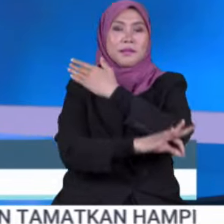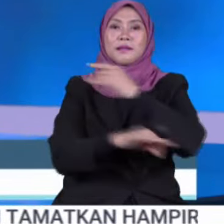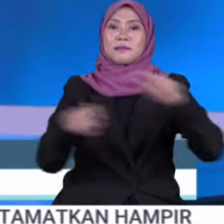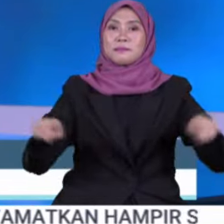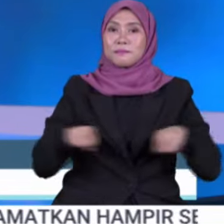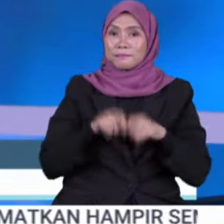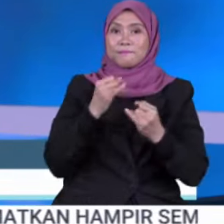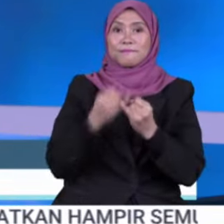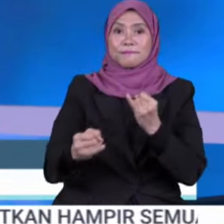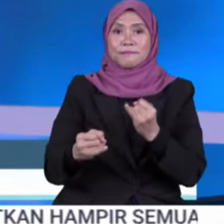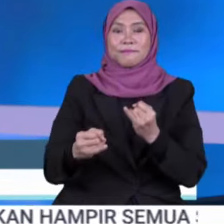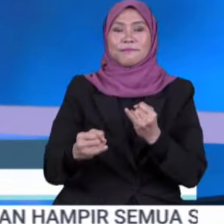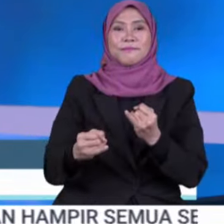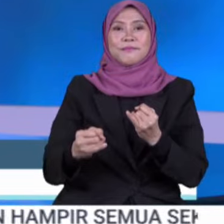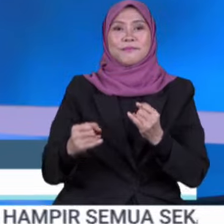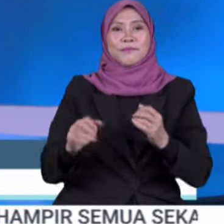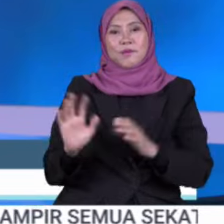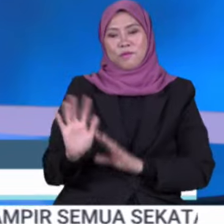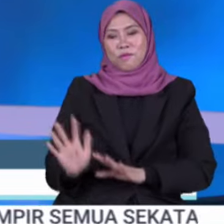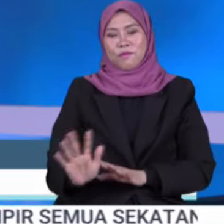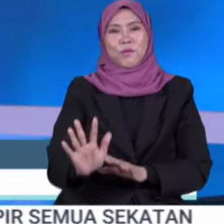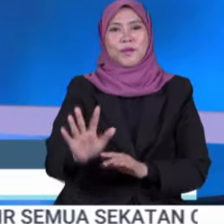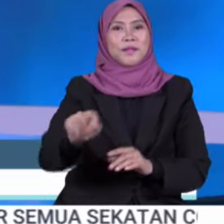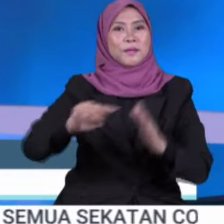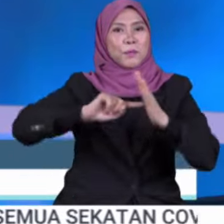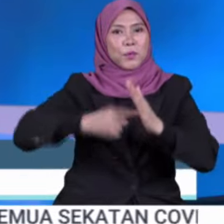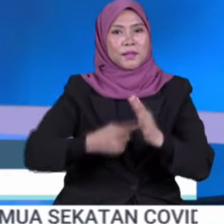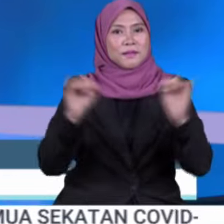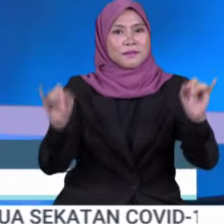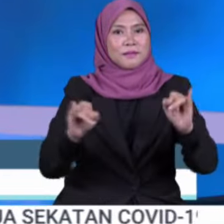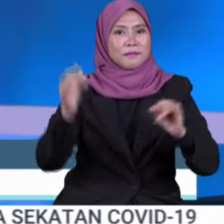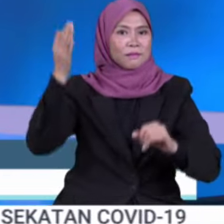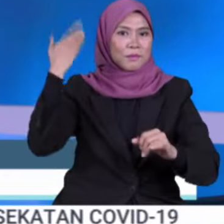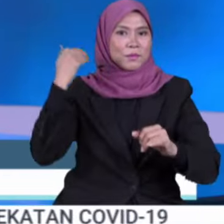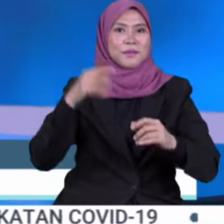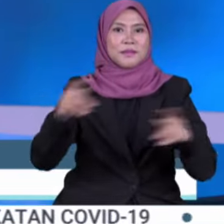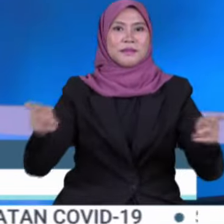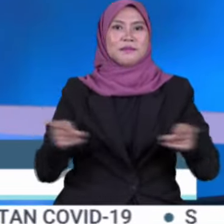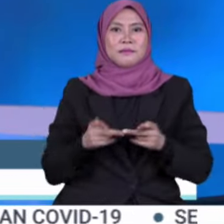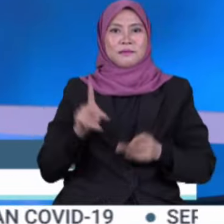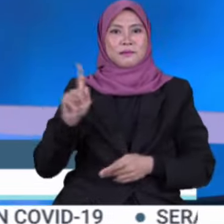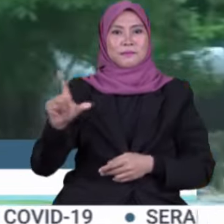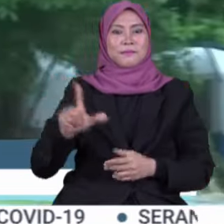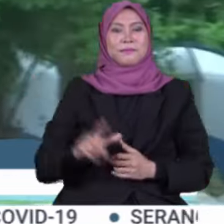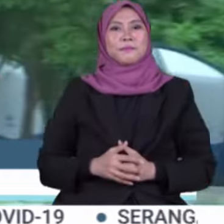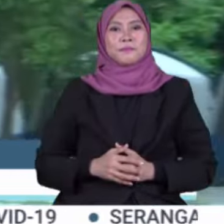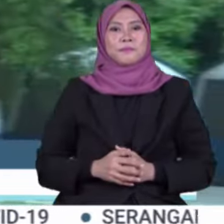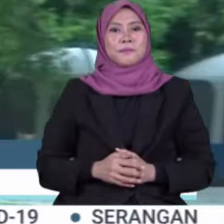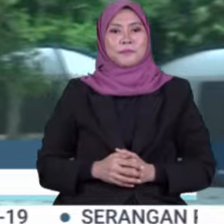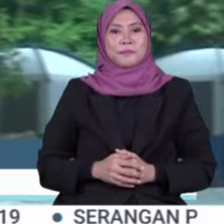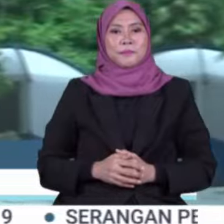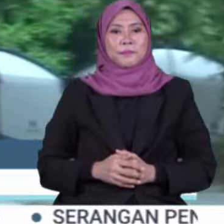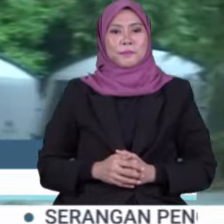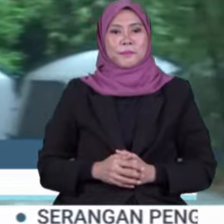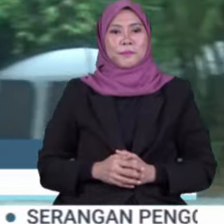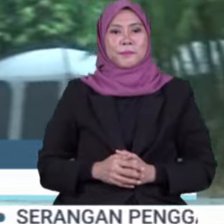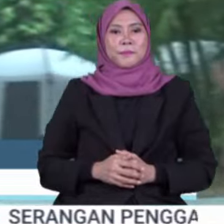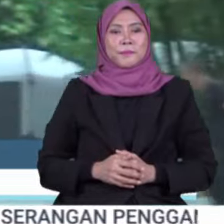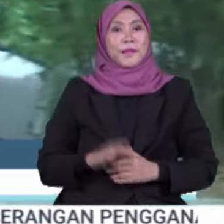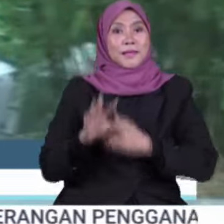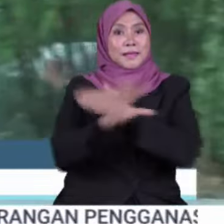lokasi terakhir disinggahi konvoi ini sejak dimulakan Isnin lalu sekitar Lembah Klang. Sepanjang berada di